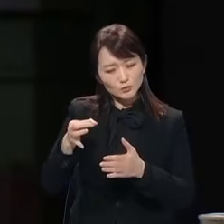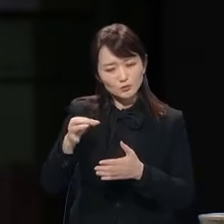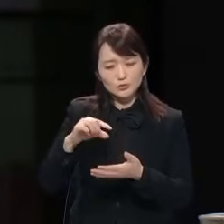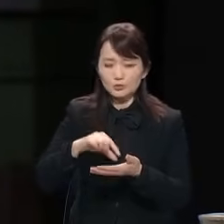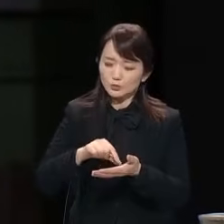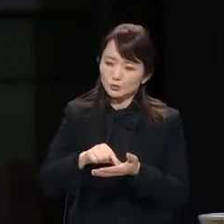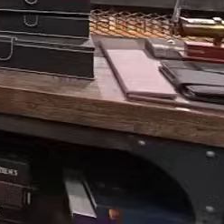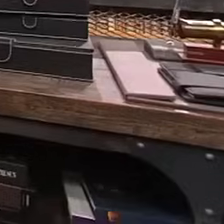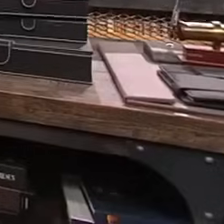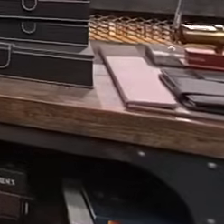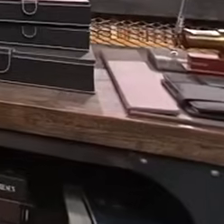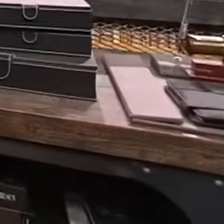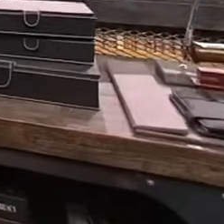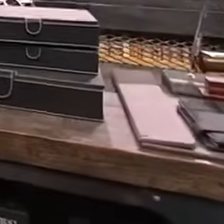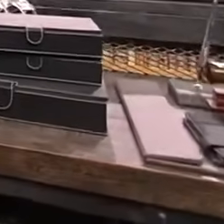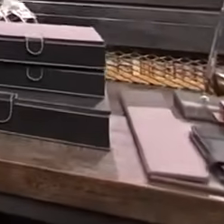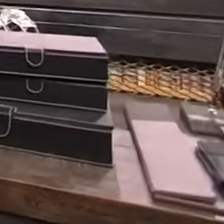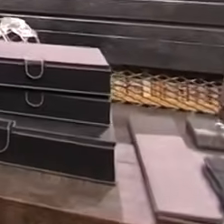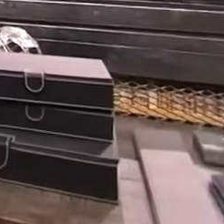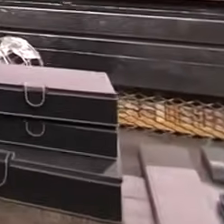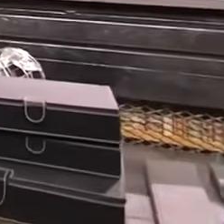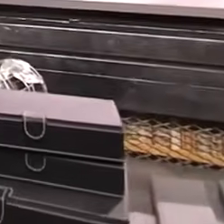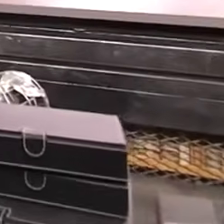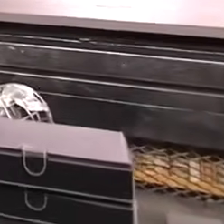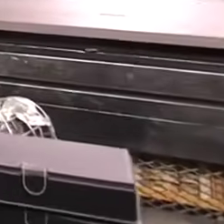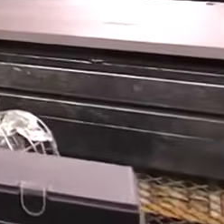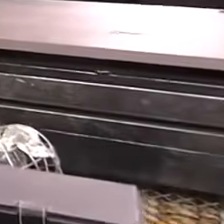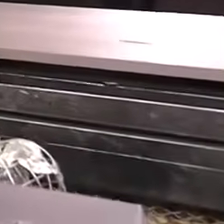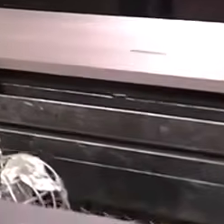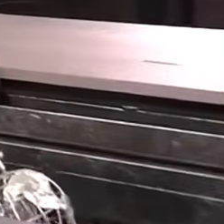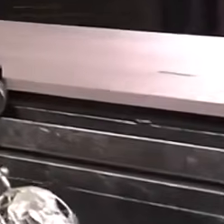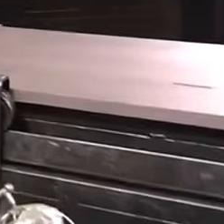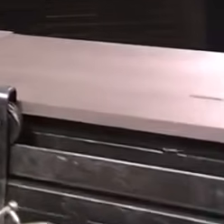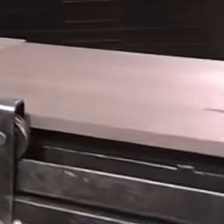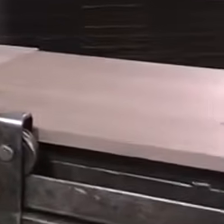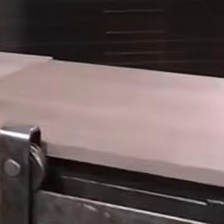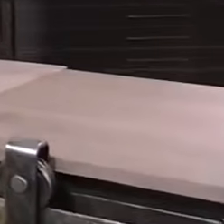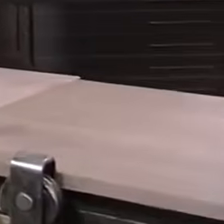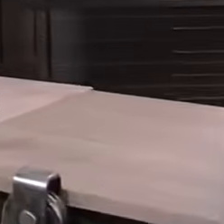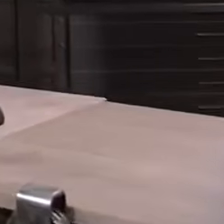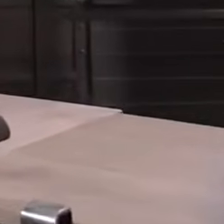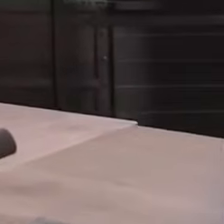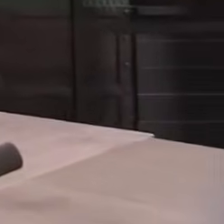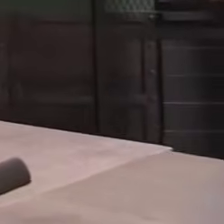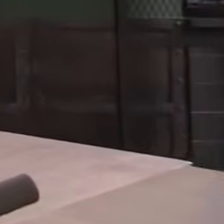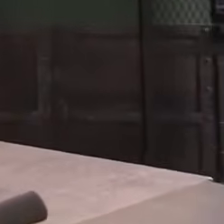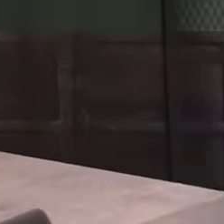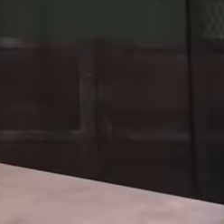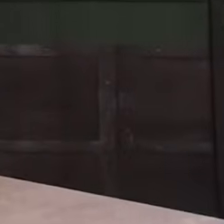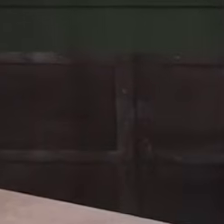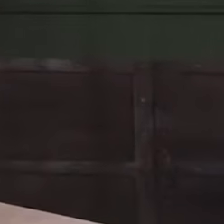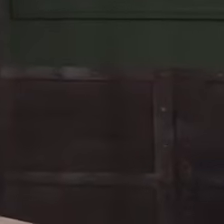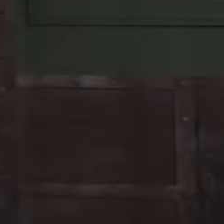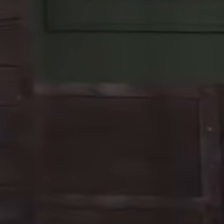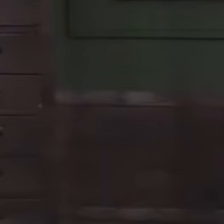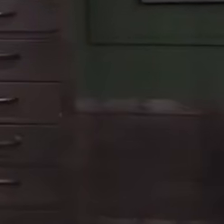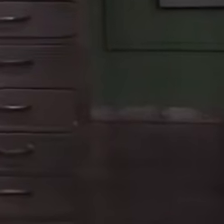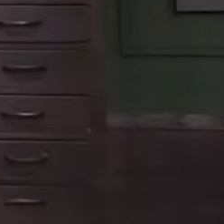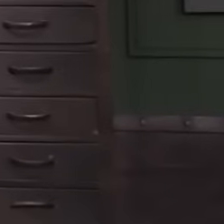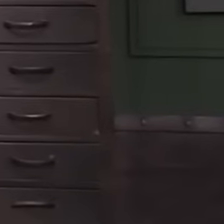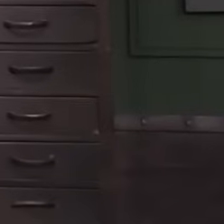의견도 주셨습니다이 사건의 진실을 추적하고 싶으십니까 그렇다면 4반 채 를 구독해주세요 지금까지